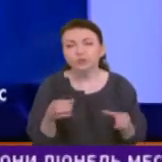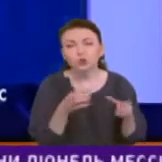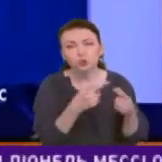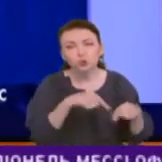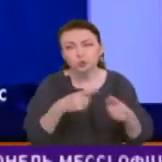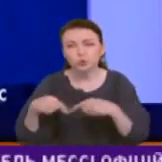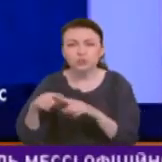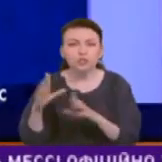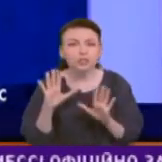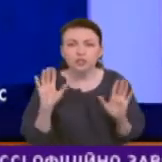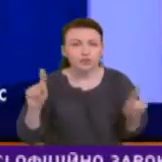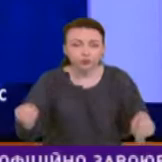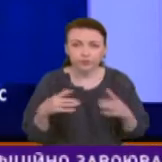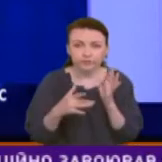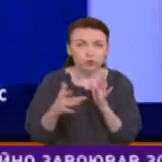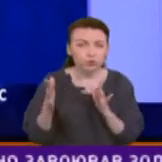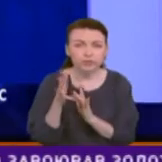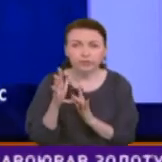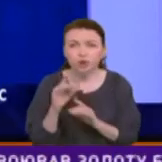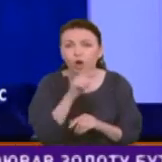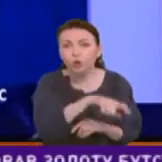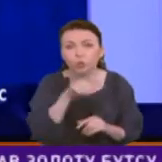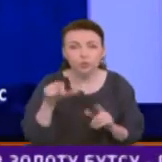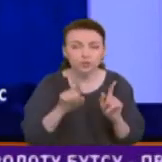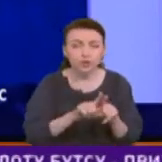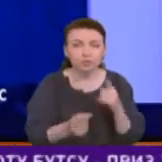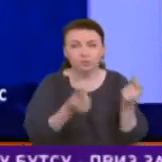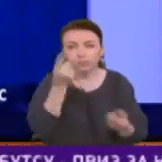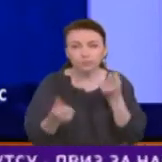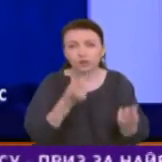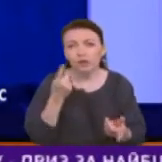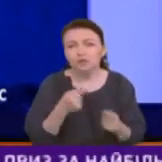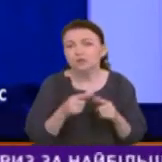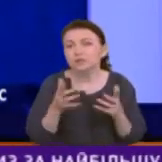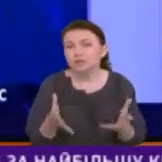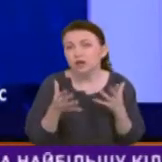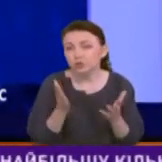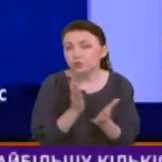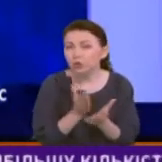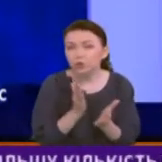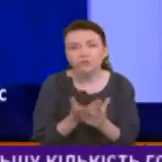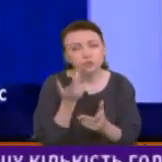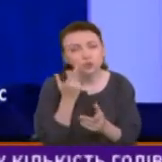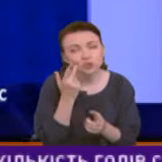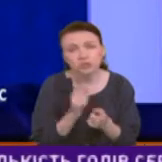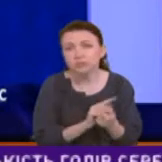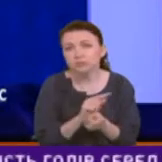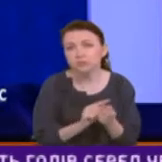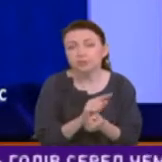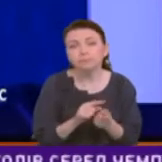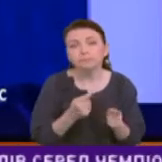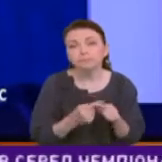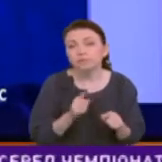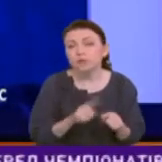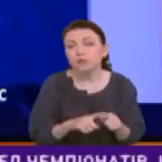створені Ісусом Христом, а які завдяки людській діяльності з'явилися, вони ясно знаходяться в постійній зміні. І якщо б ми